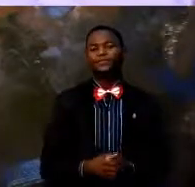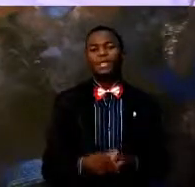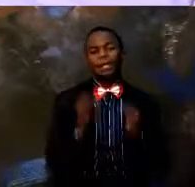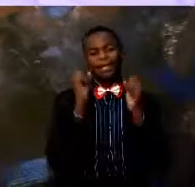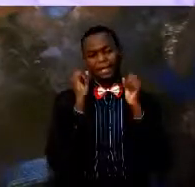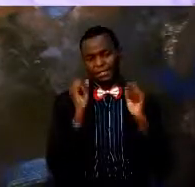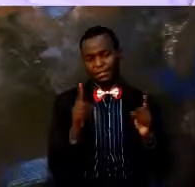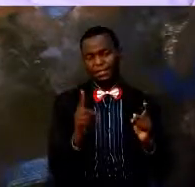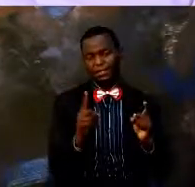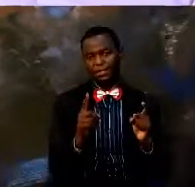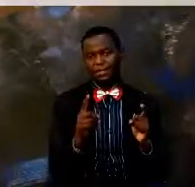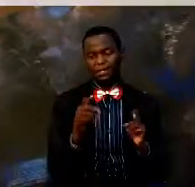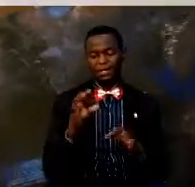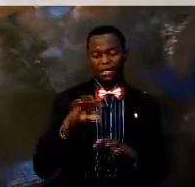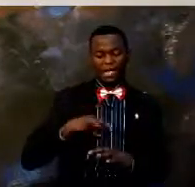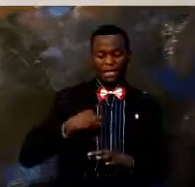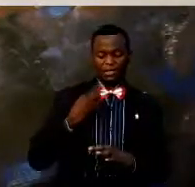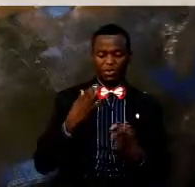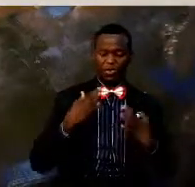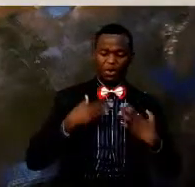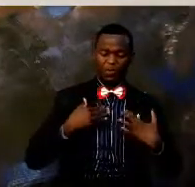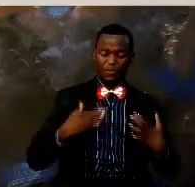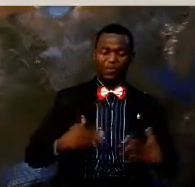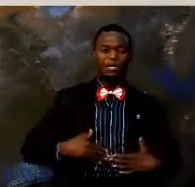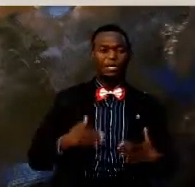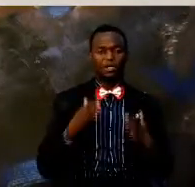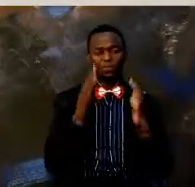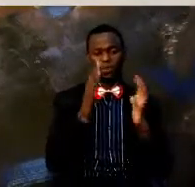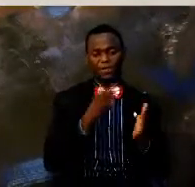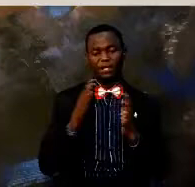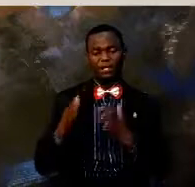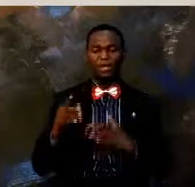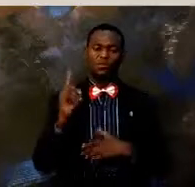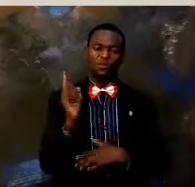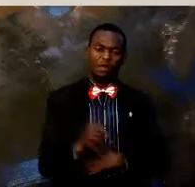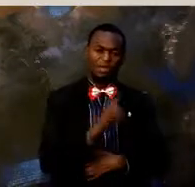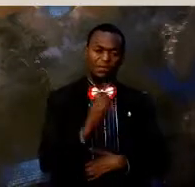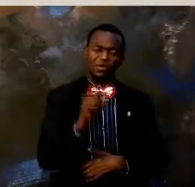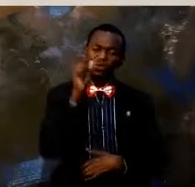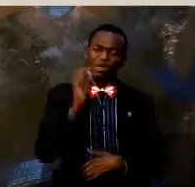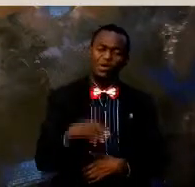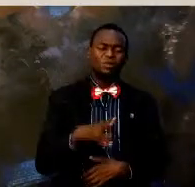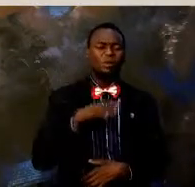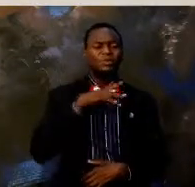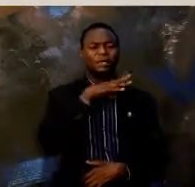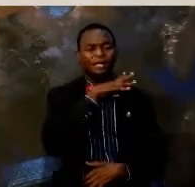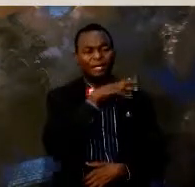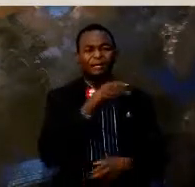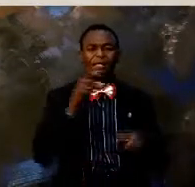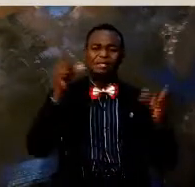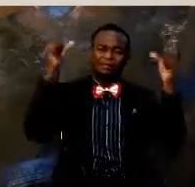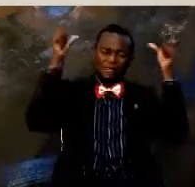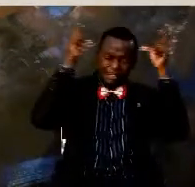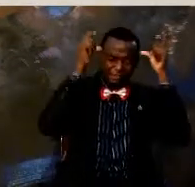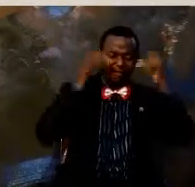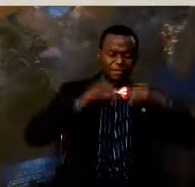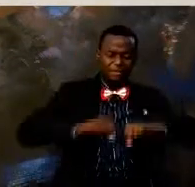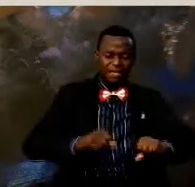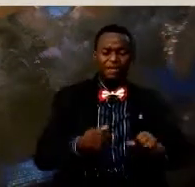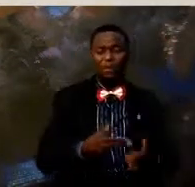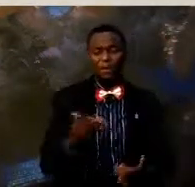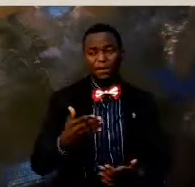Lakini alitoa mwili wa mwanadamu wa dhambi. Kuna watu wanapiga kelele, wana ibilisi anajitahidi kuwapeleka